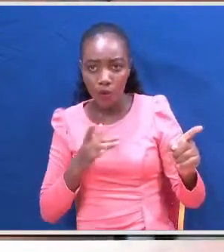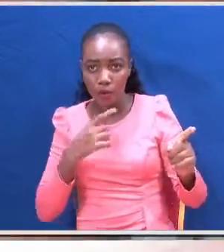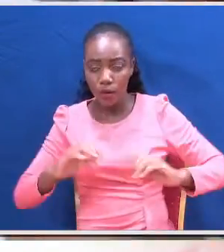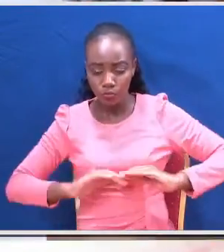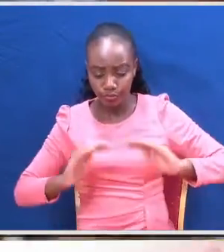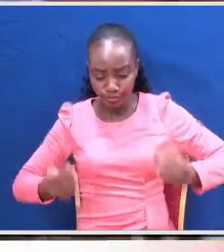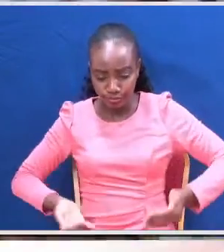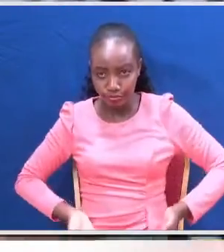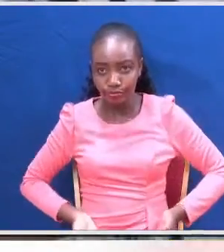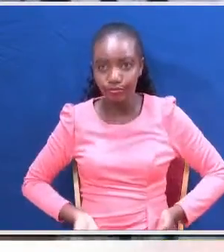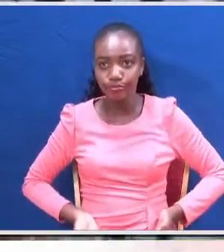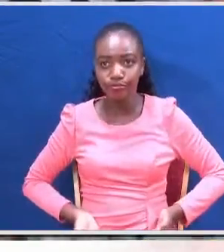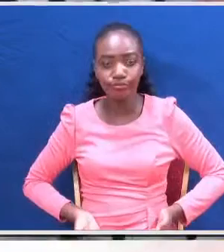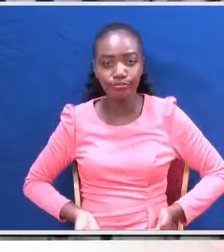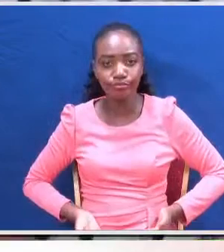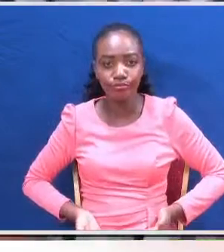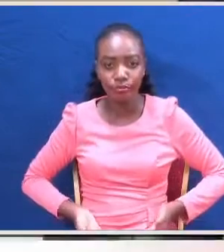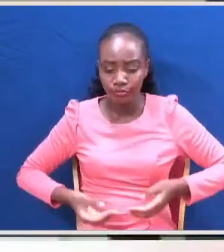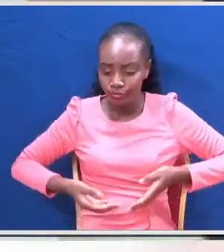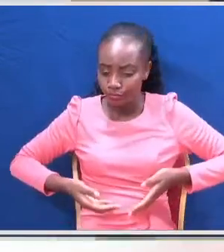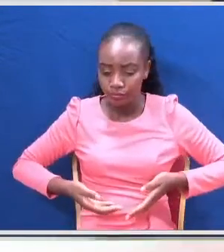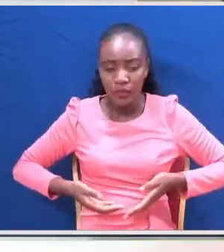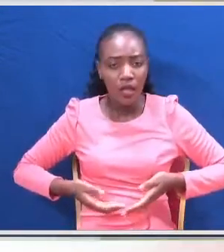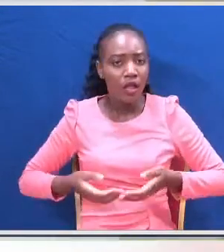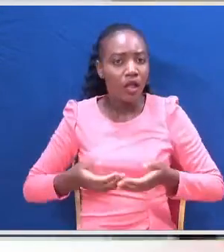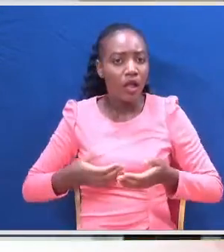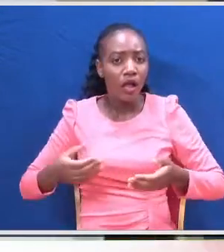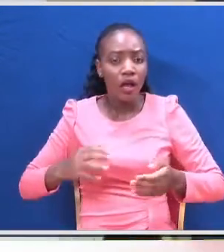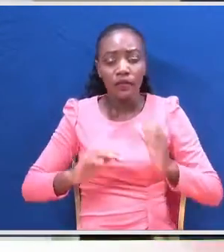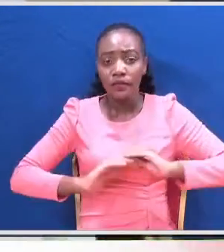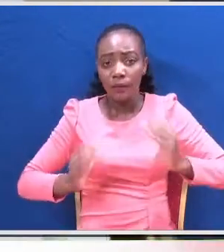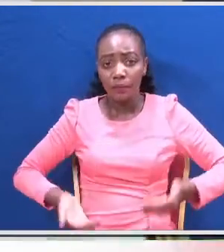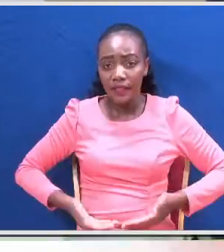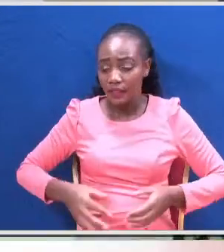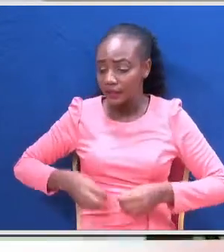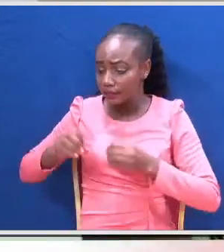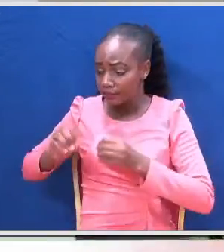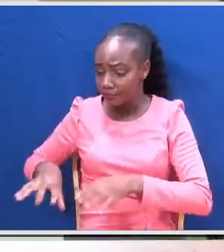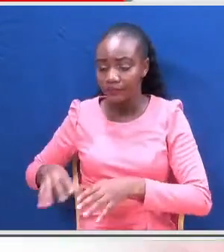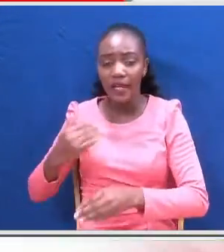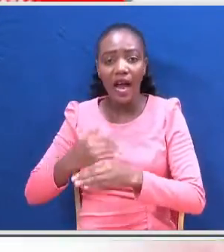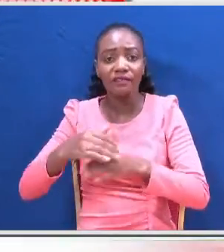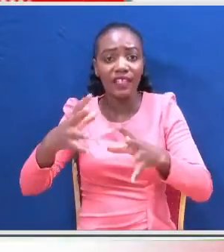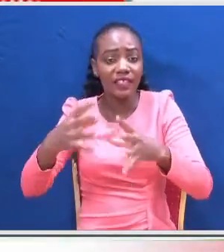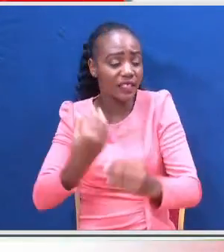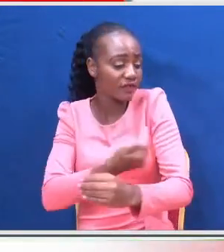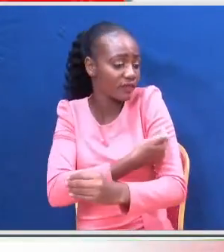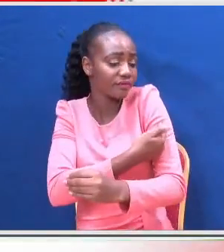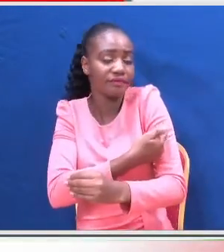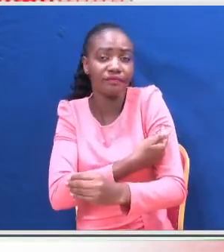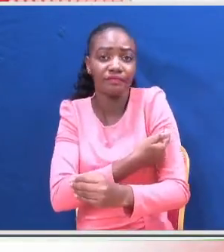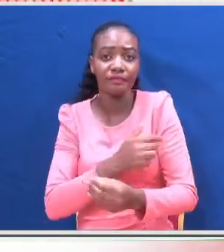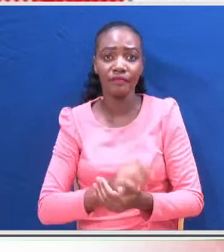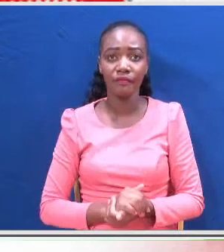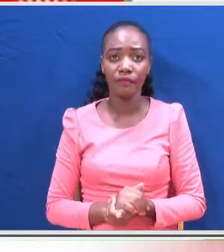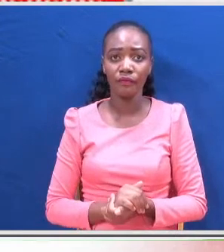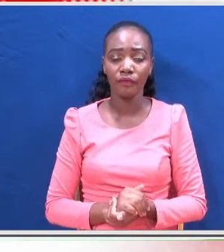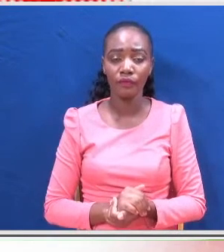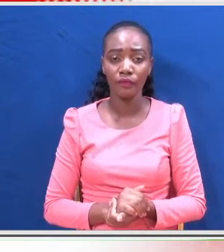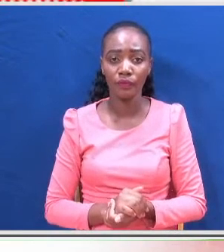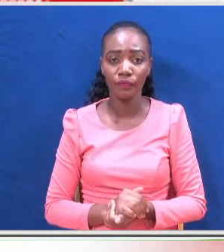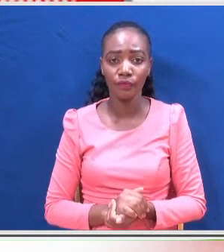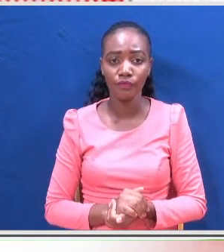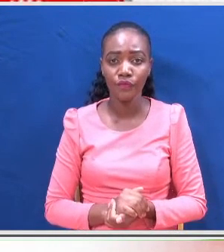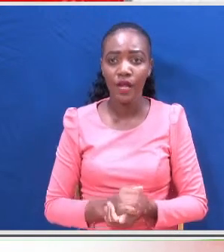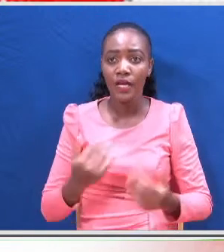mjamzito alipoteza ujauzito wake baada ya kupokea chanjo aina ya AstraZeneca. We've sorry to